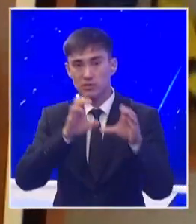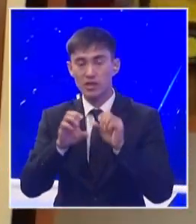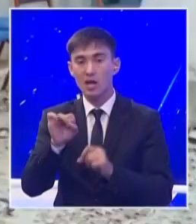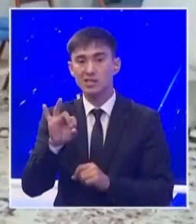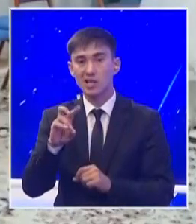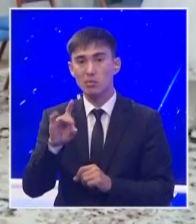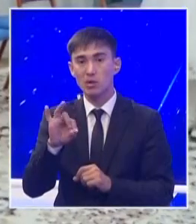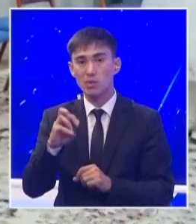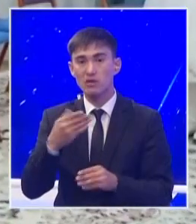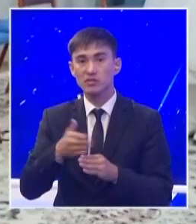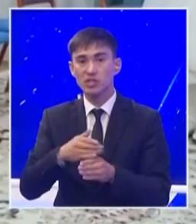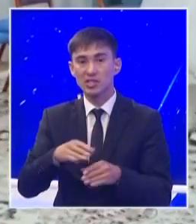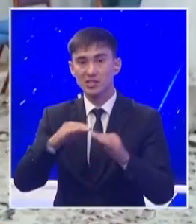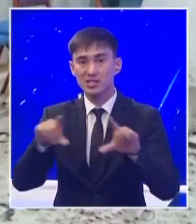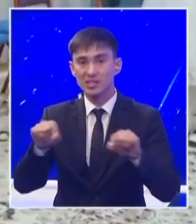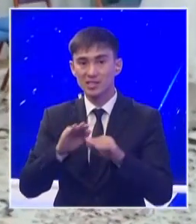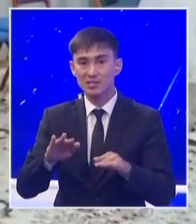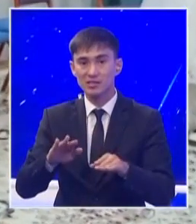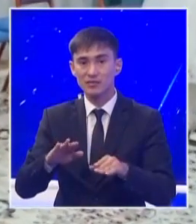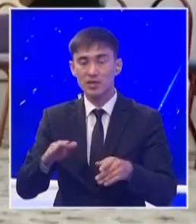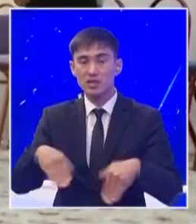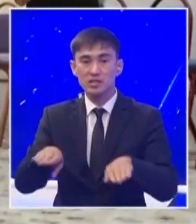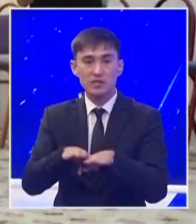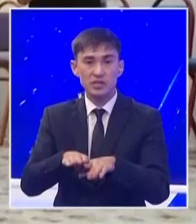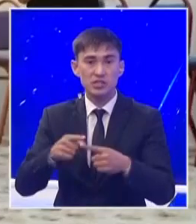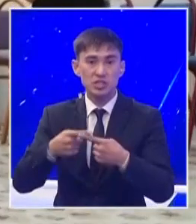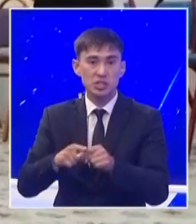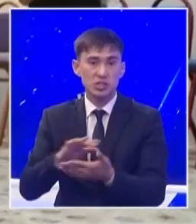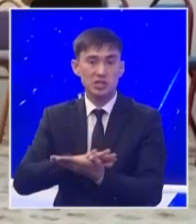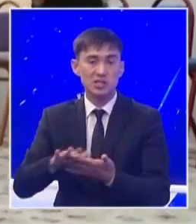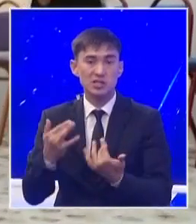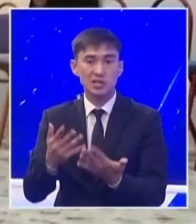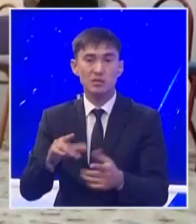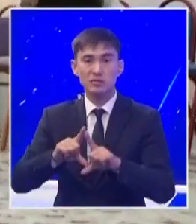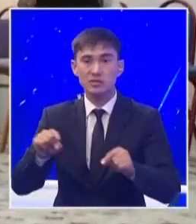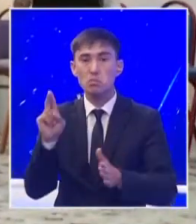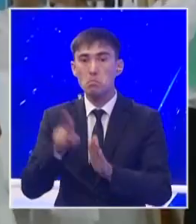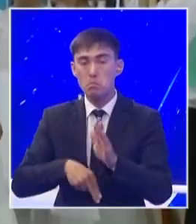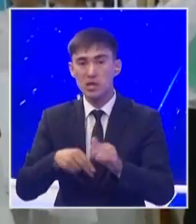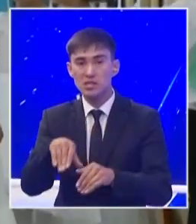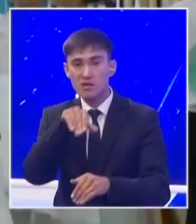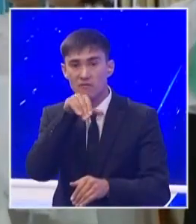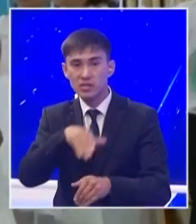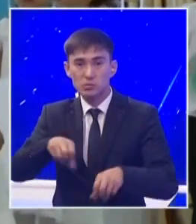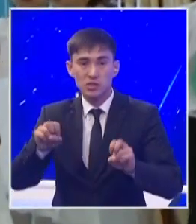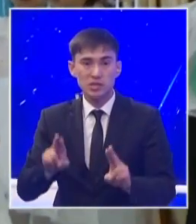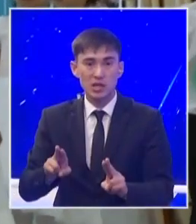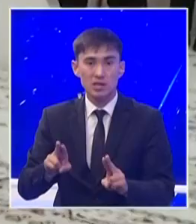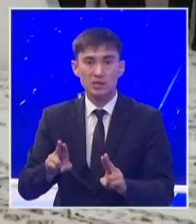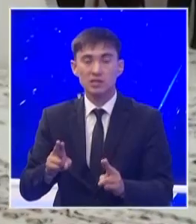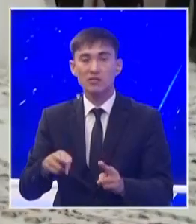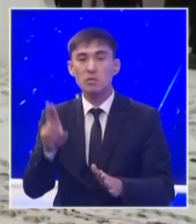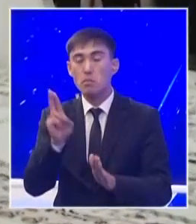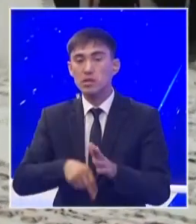детсадов открывалась в несоответствующих техническим и санитарным требованиям зданиях, без наличия квалифицированных специалистов